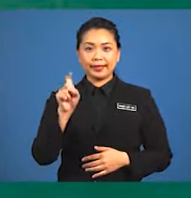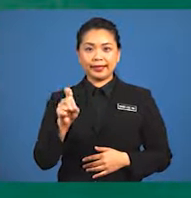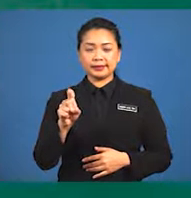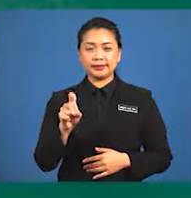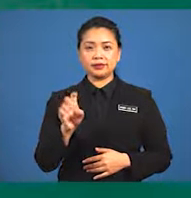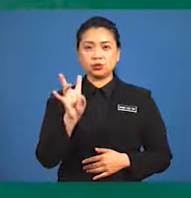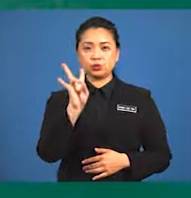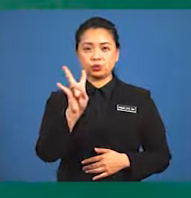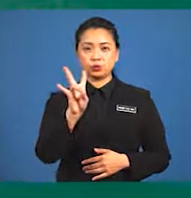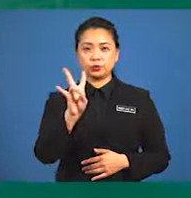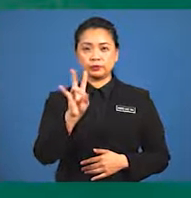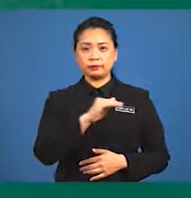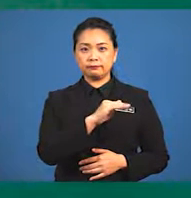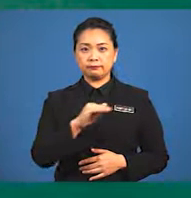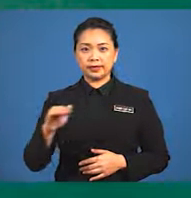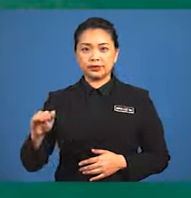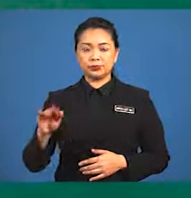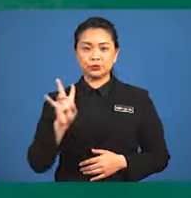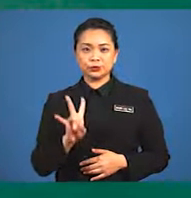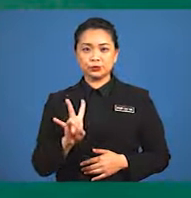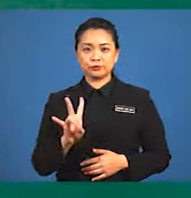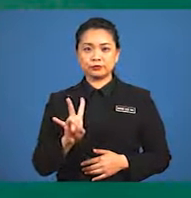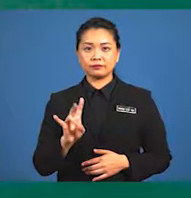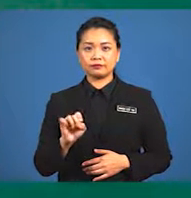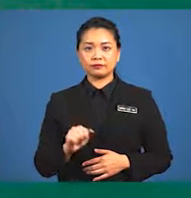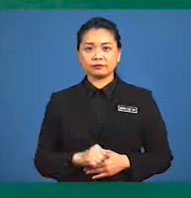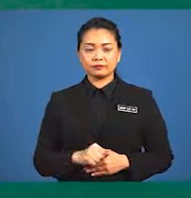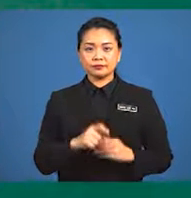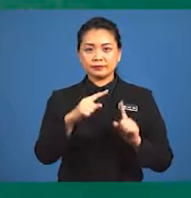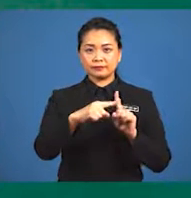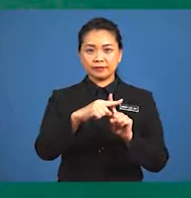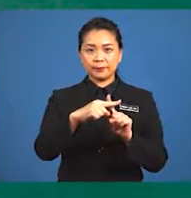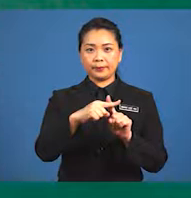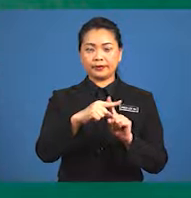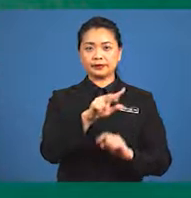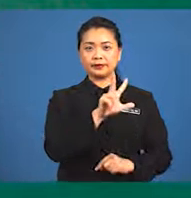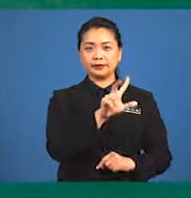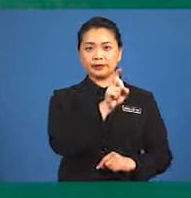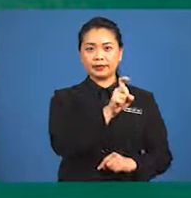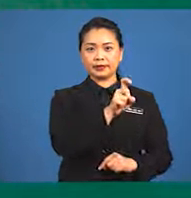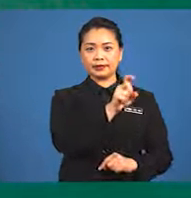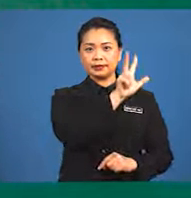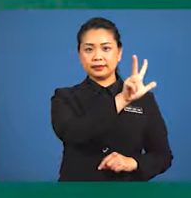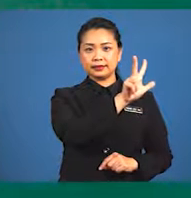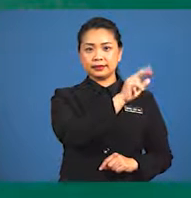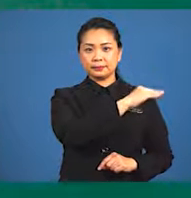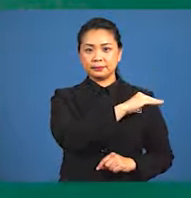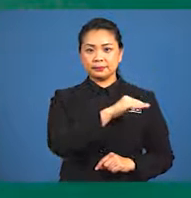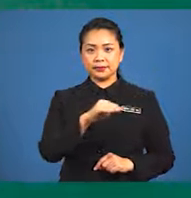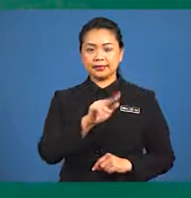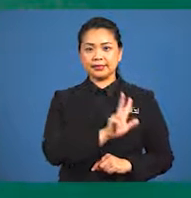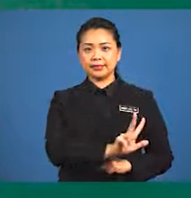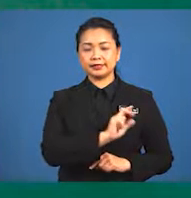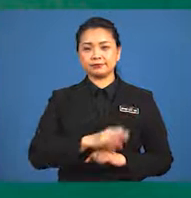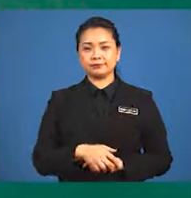4X kuasa 7 per 7 tambah 3X kuasa 3